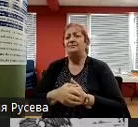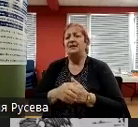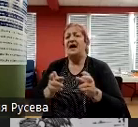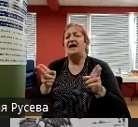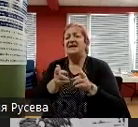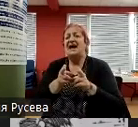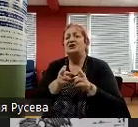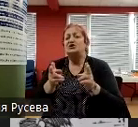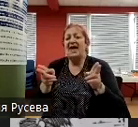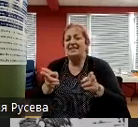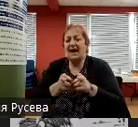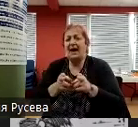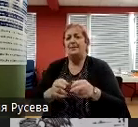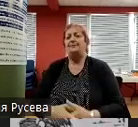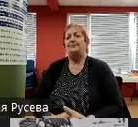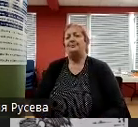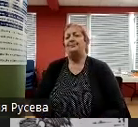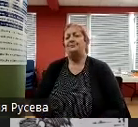съкращения.